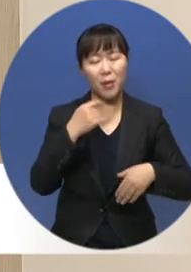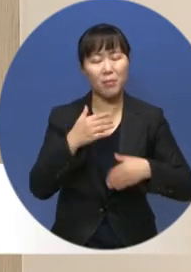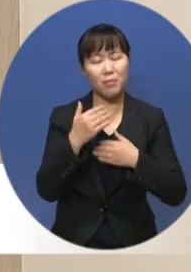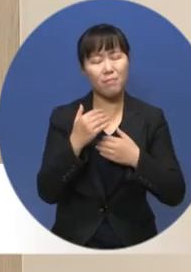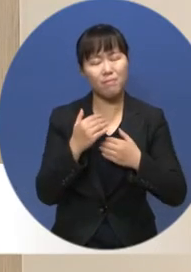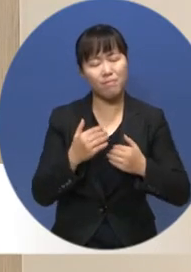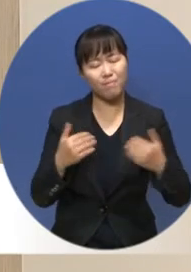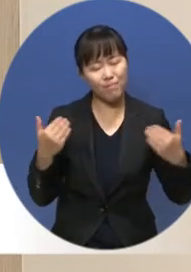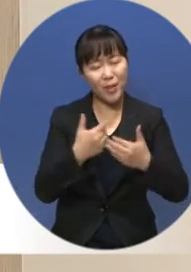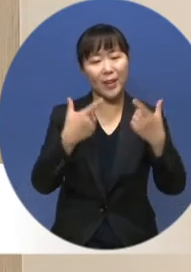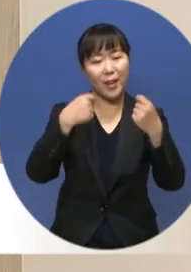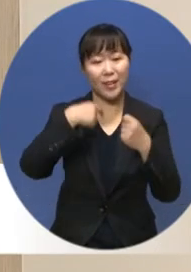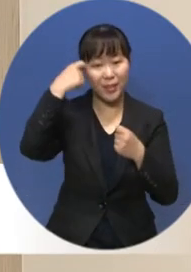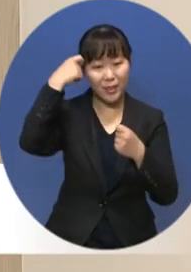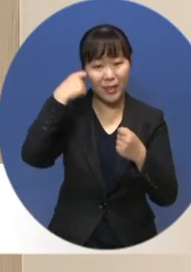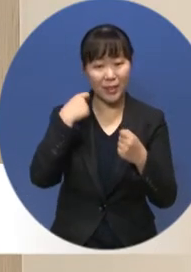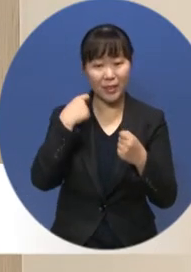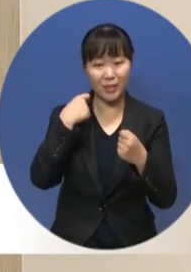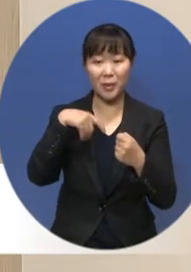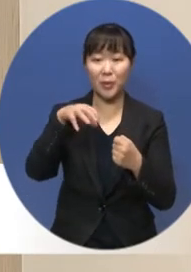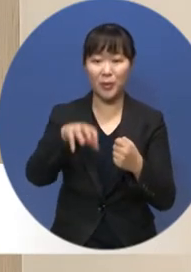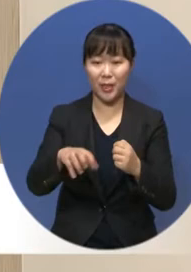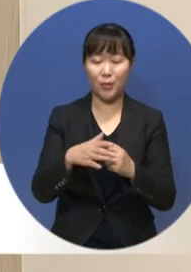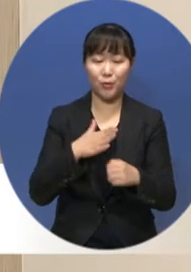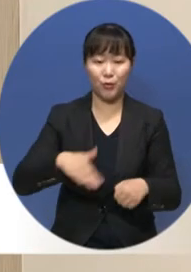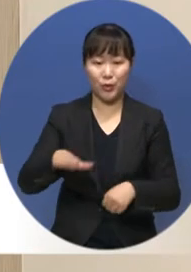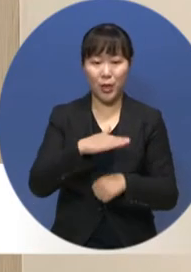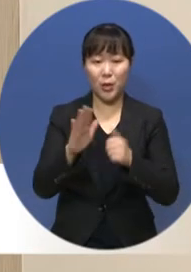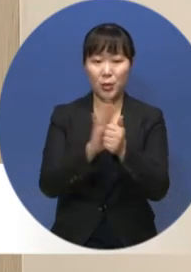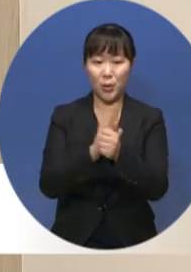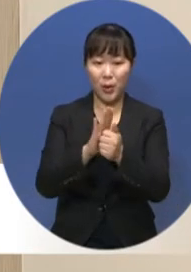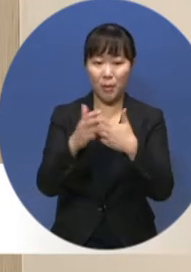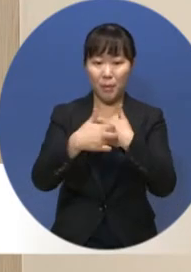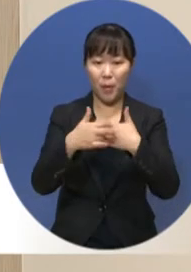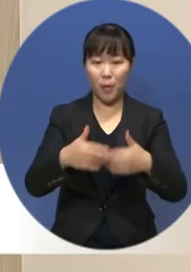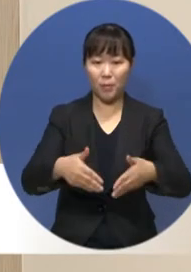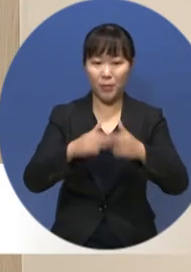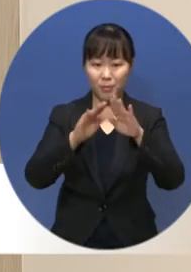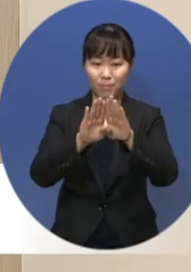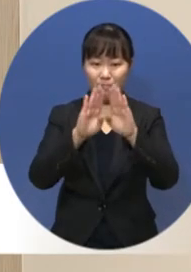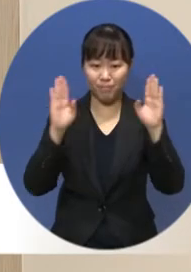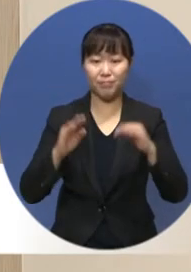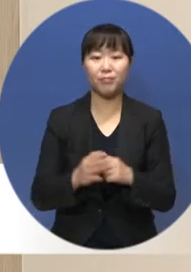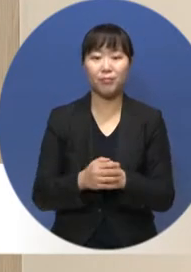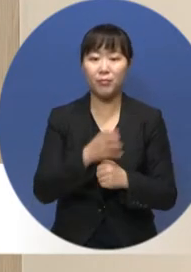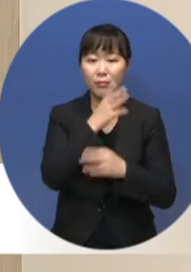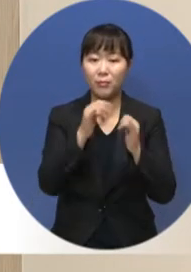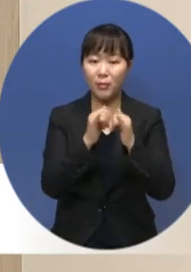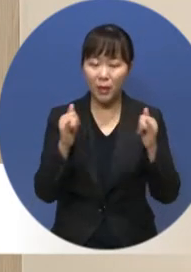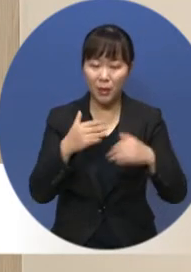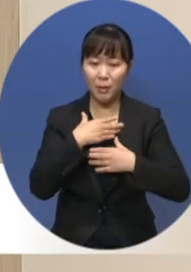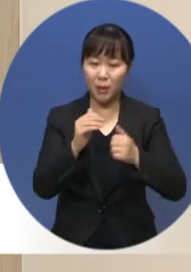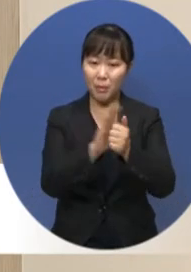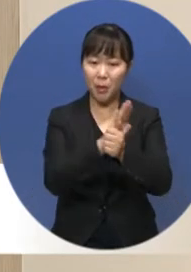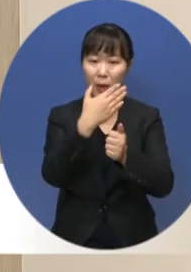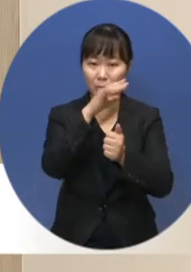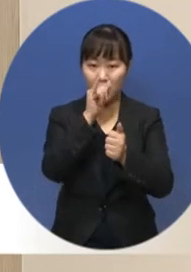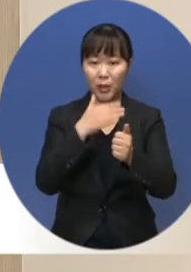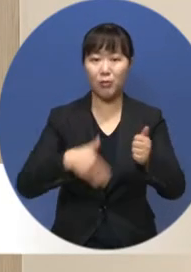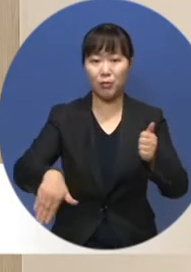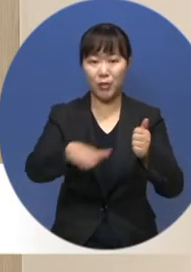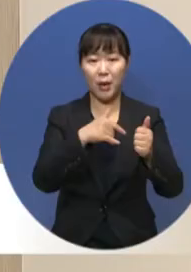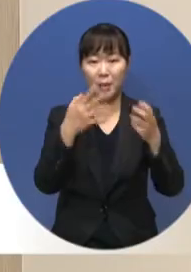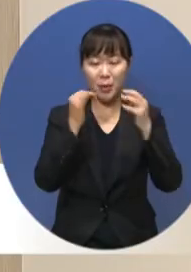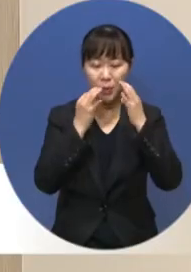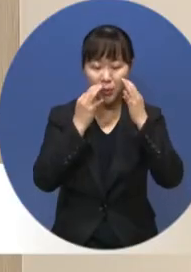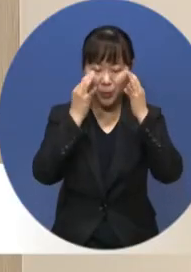그러니까 엄마의 품처럼 포근한 곳에 저희가 요양병원 오픈을 했는데요. 자, 어르신들 편안하게 모실 수 있도록 저희가